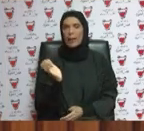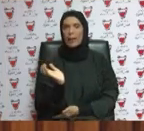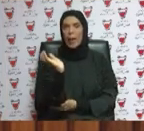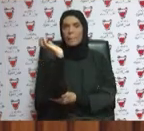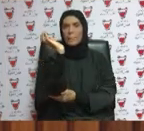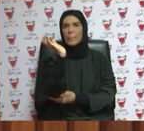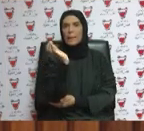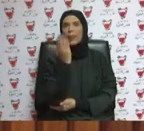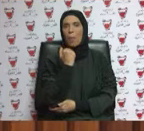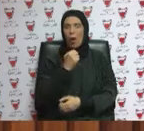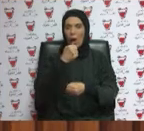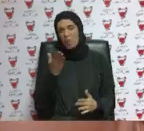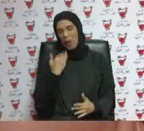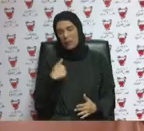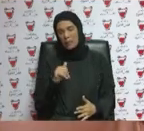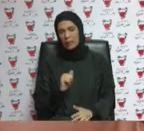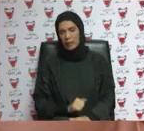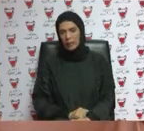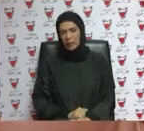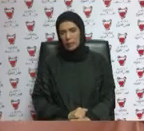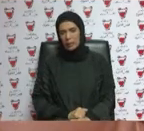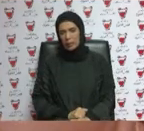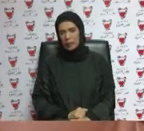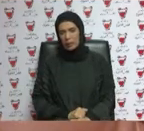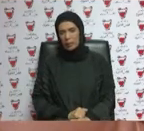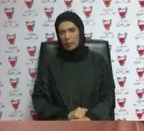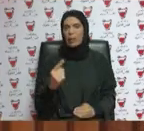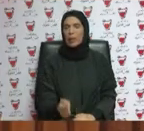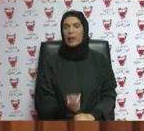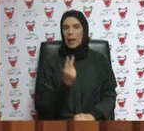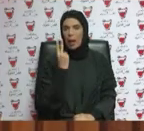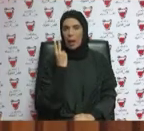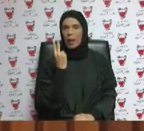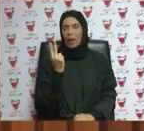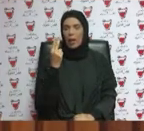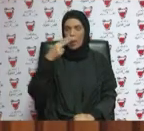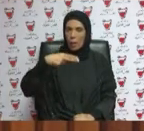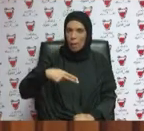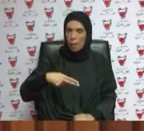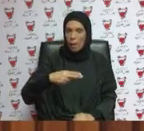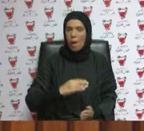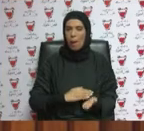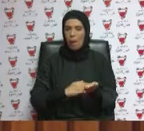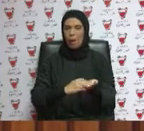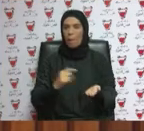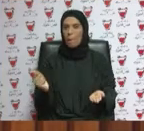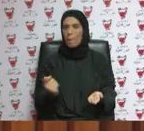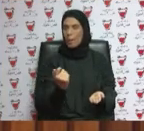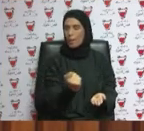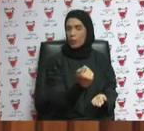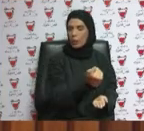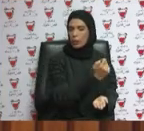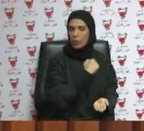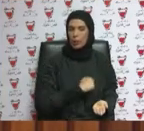التعطل المرافق للمرسوم رقم 15 لسنة 2020 المحال بصفة الاستعجال